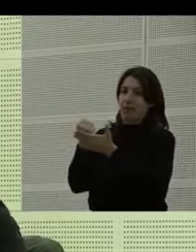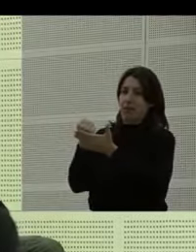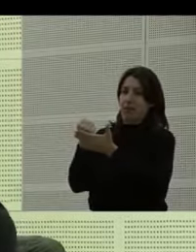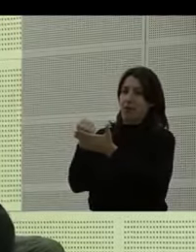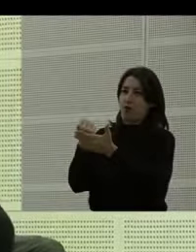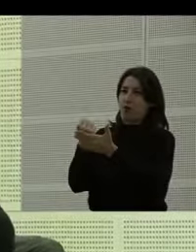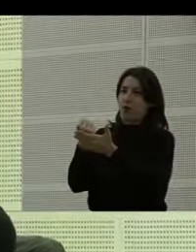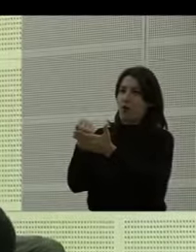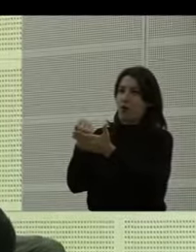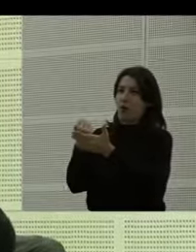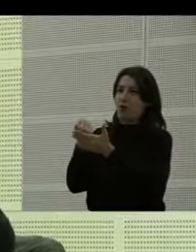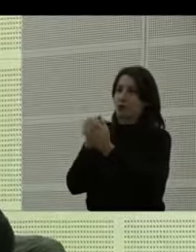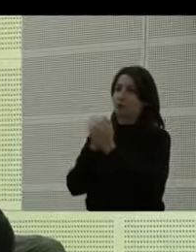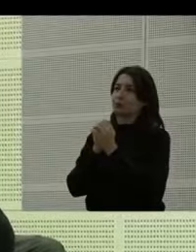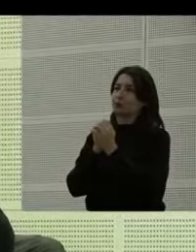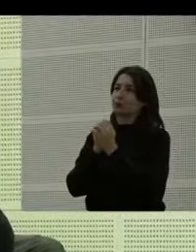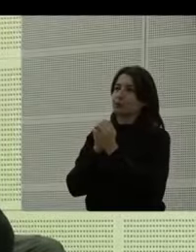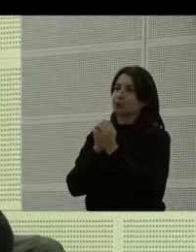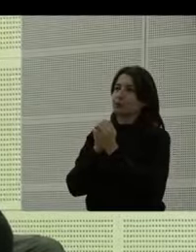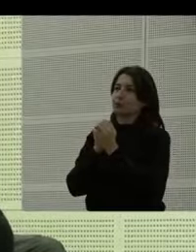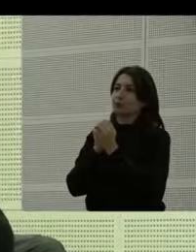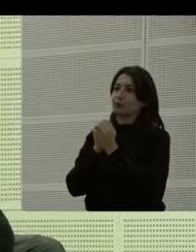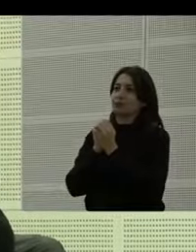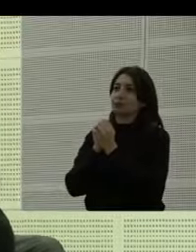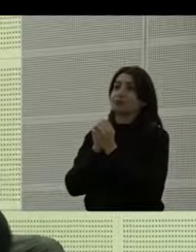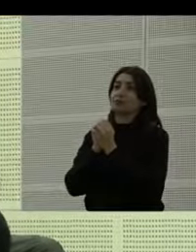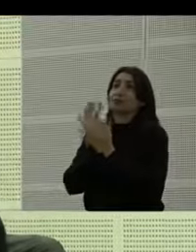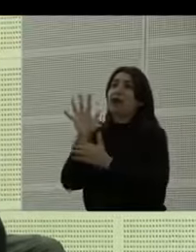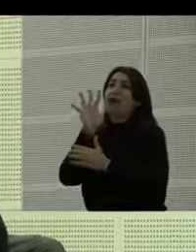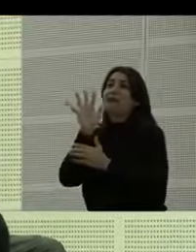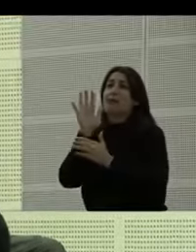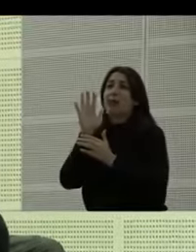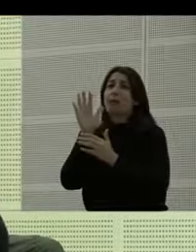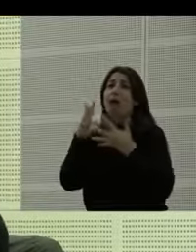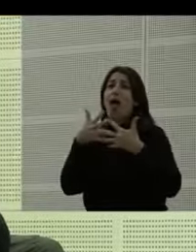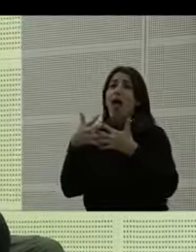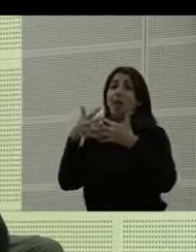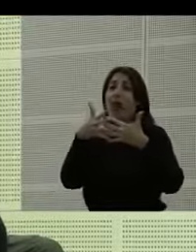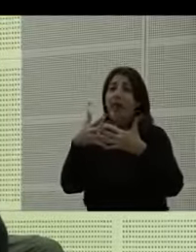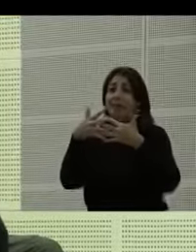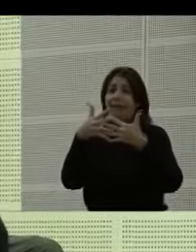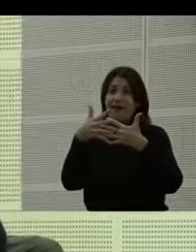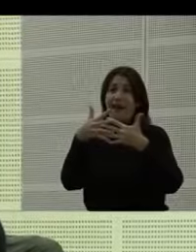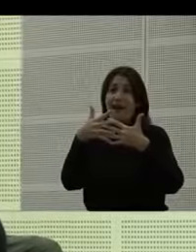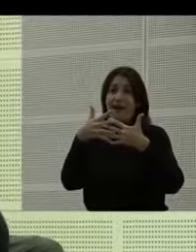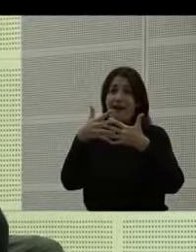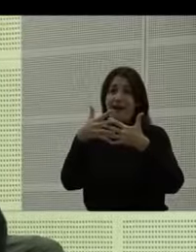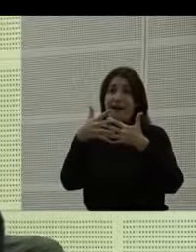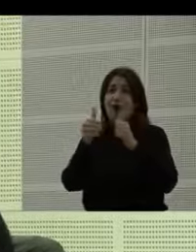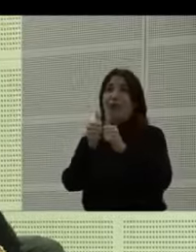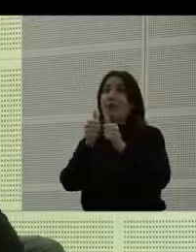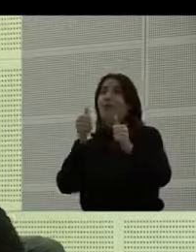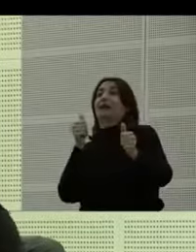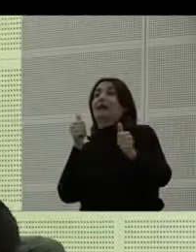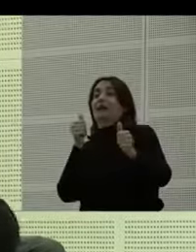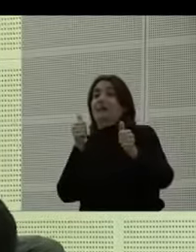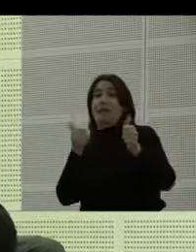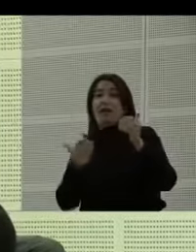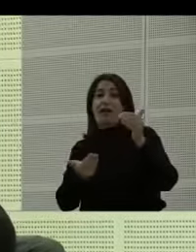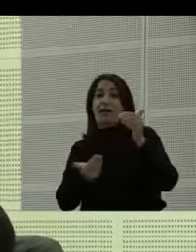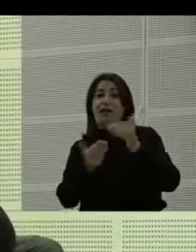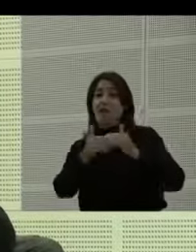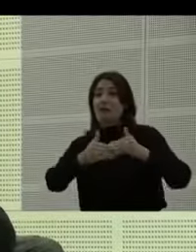Prima che venisse scoperto il nuovo mondo, ha fatto parte della fantasia di